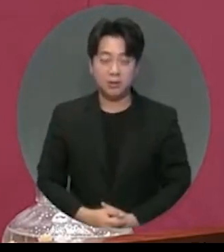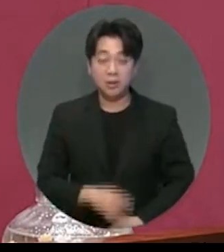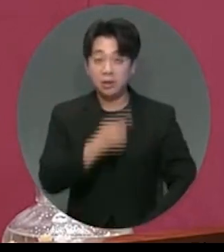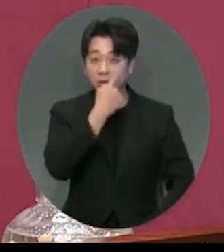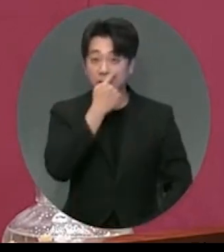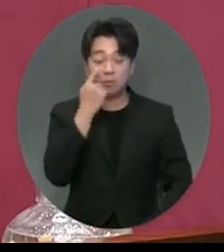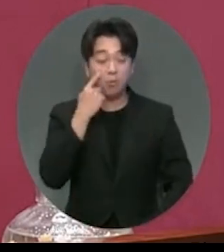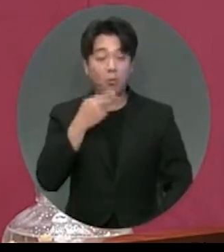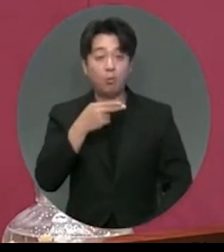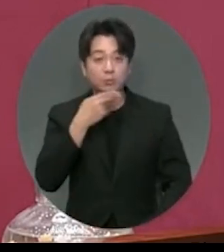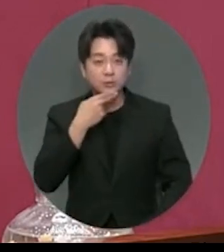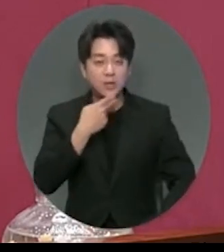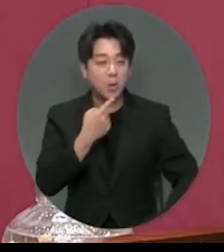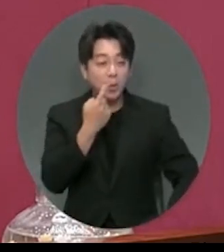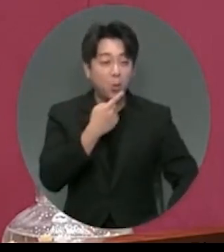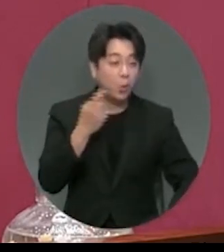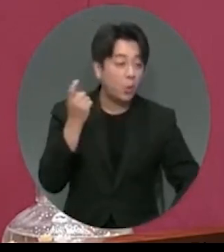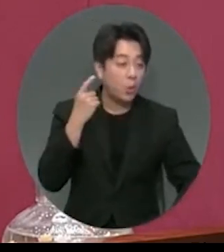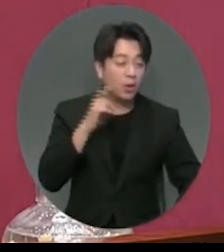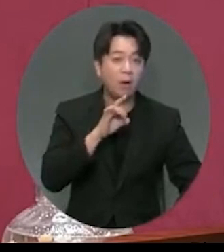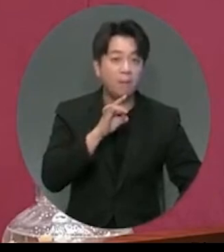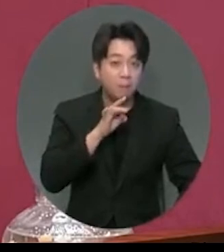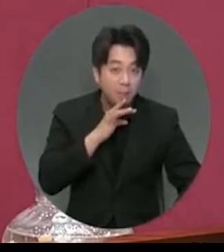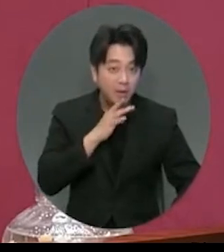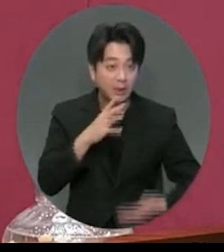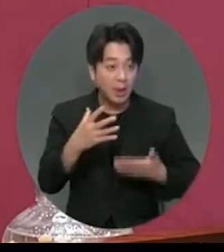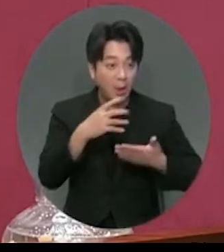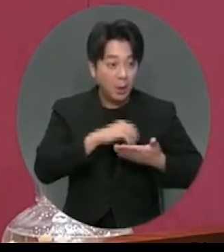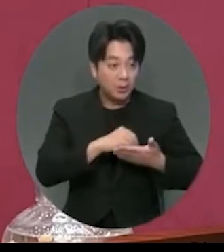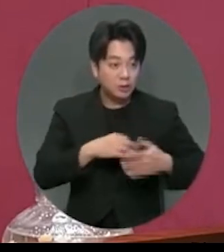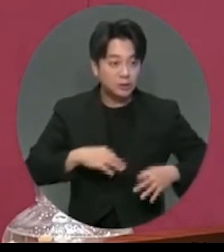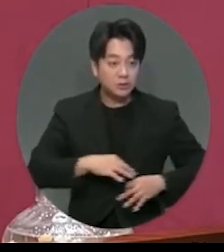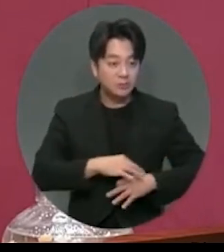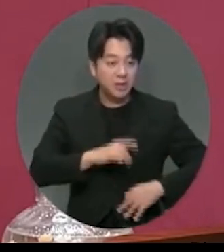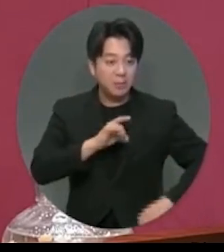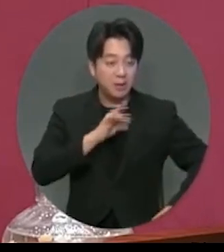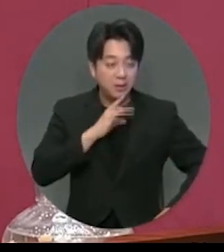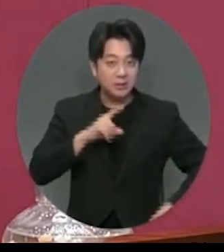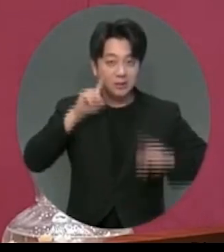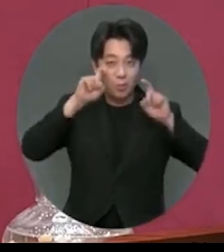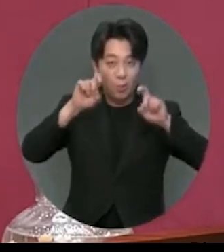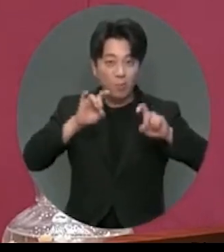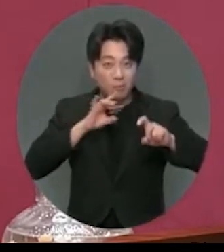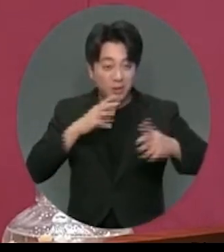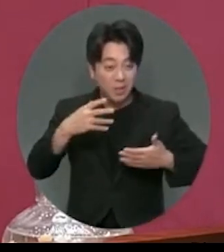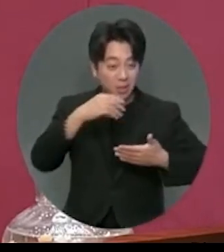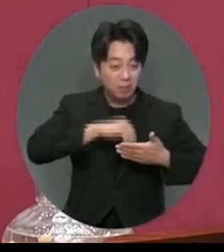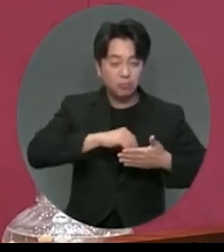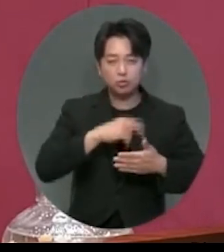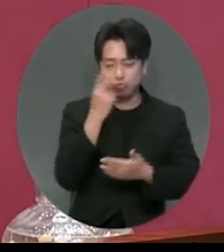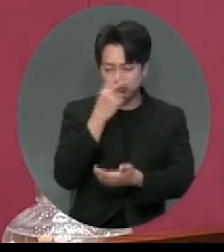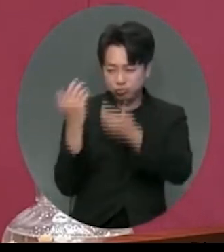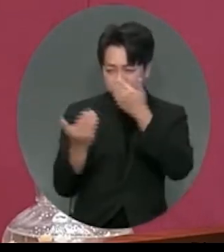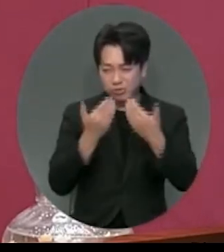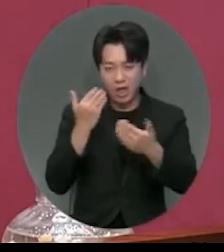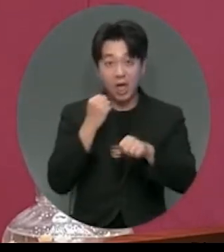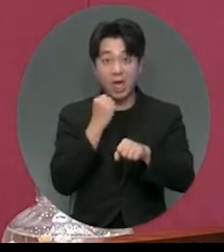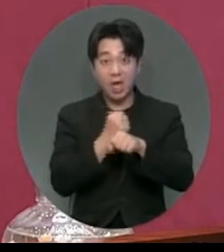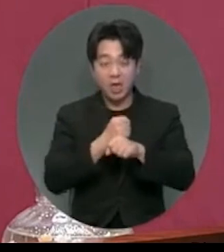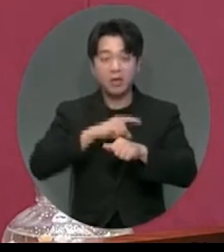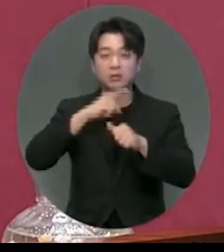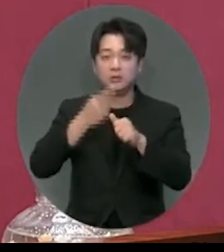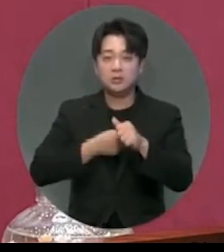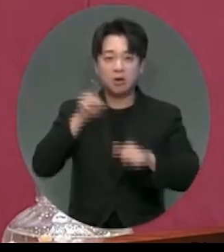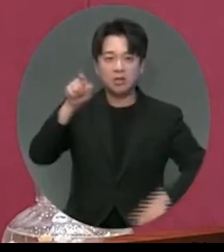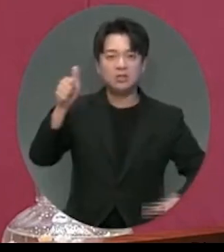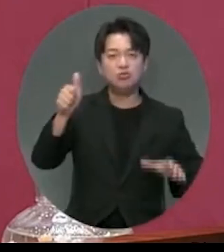없고 설만 난무합니다. 이것은 특검의 취지에 맞지 않는 온갖 의혹을 끌어내리고 상대방을